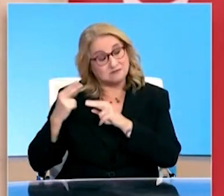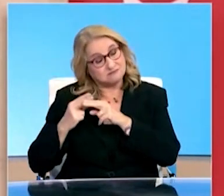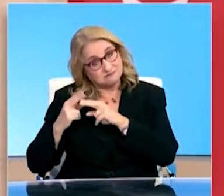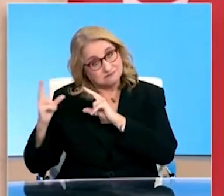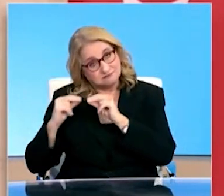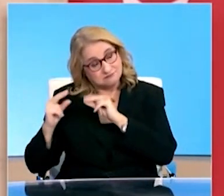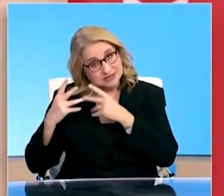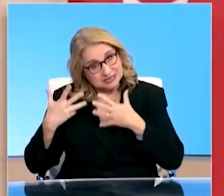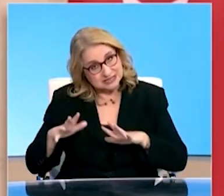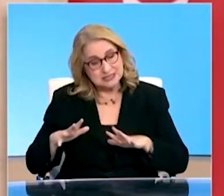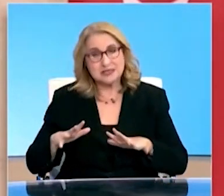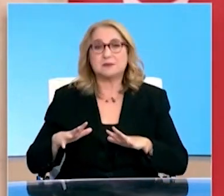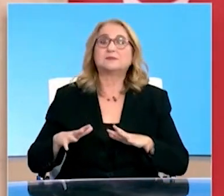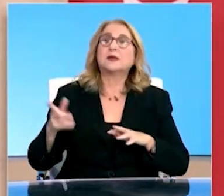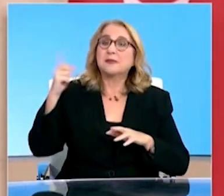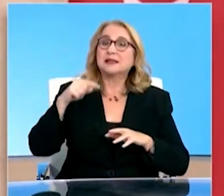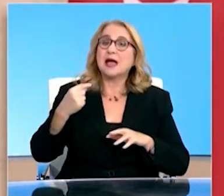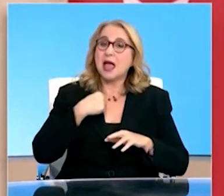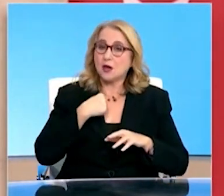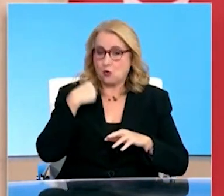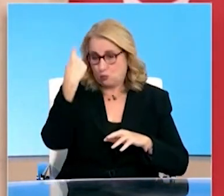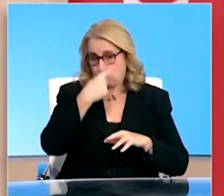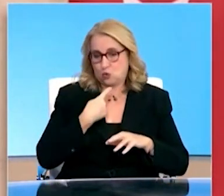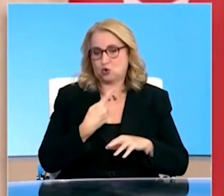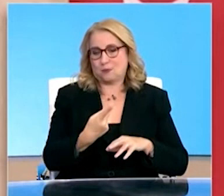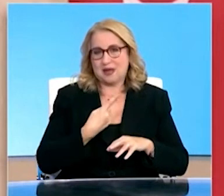Στη κατηδίαν συνάντηση με τον Πρωθυπουργό